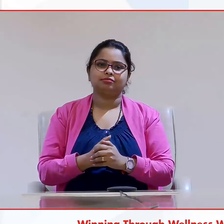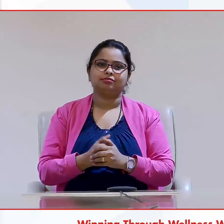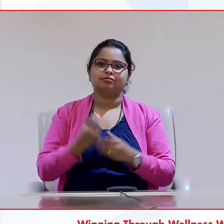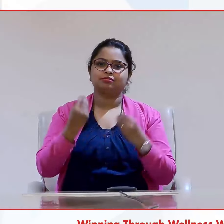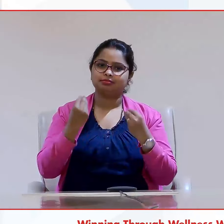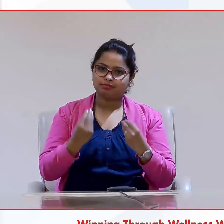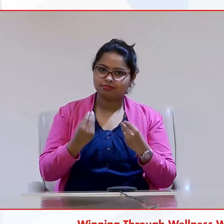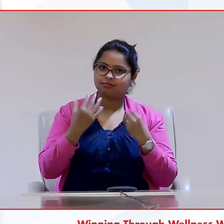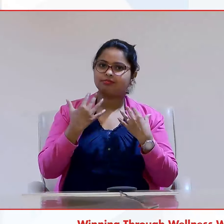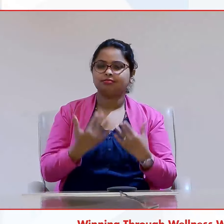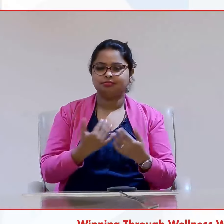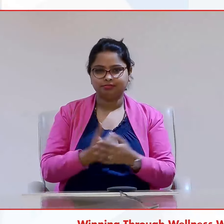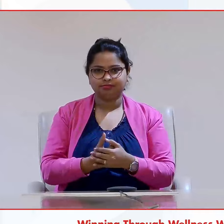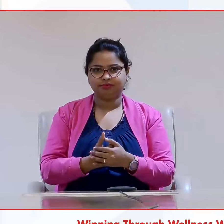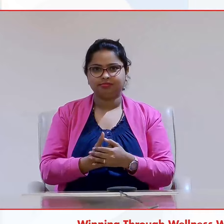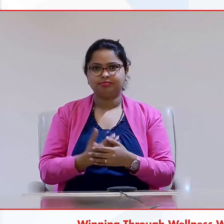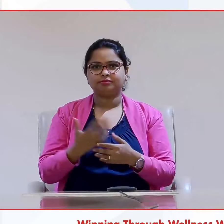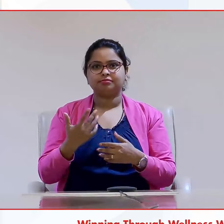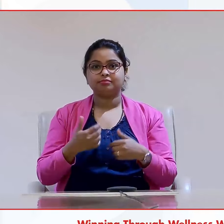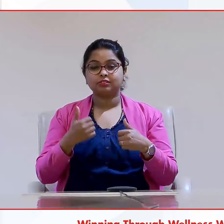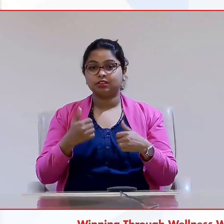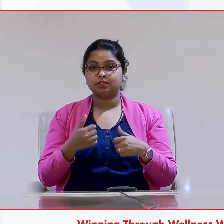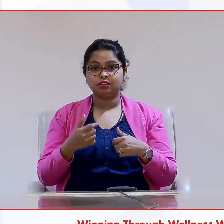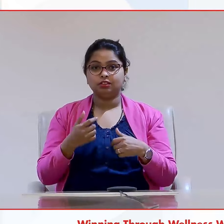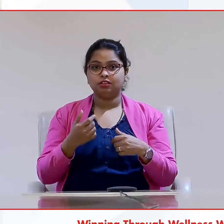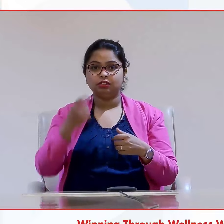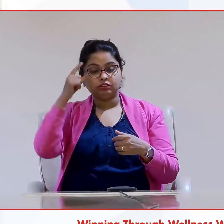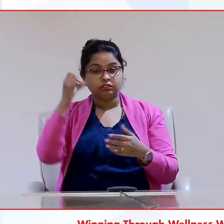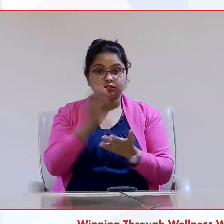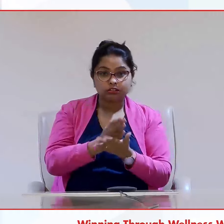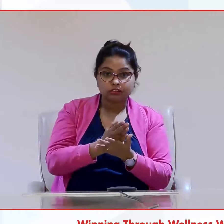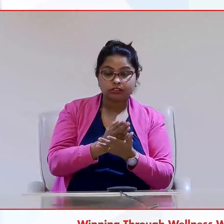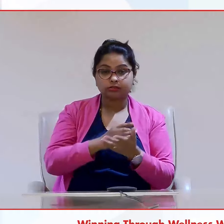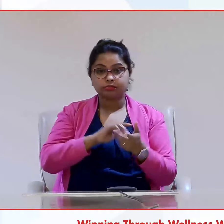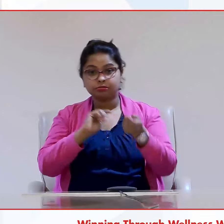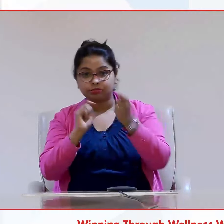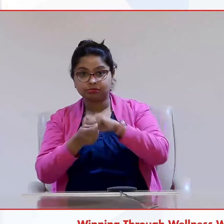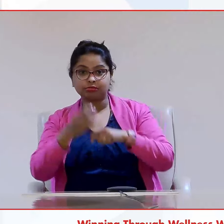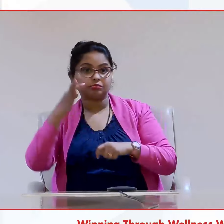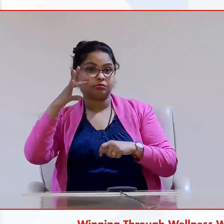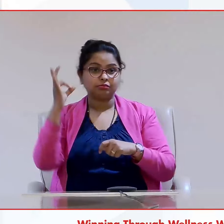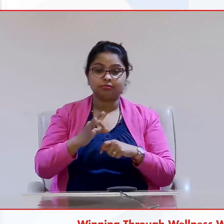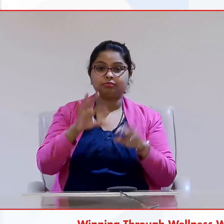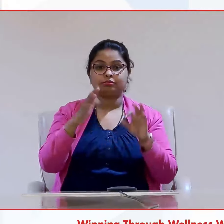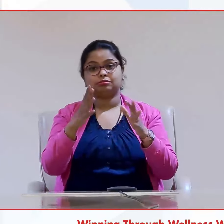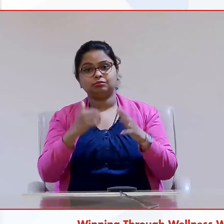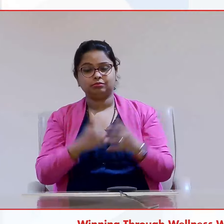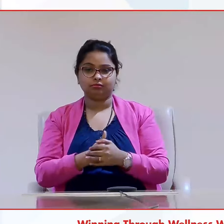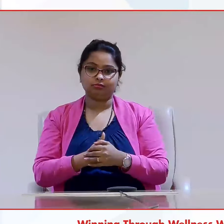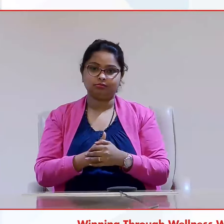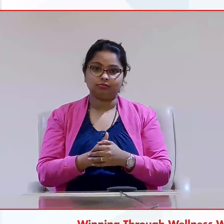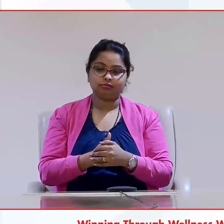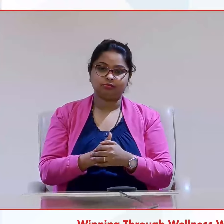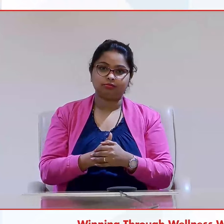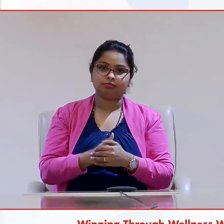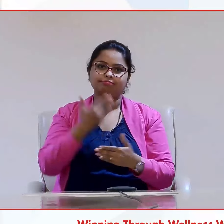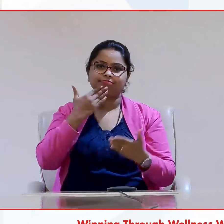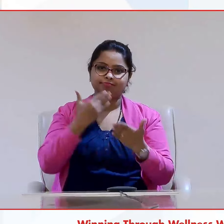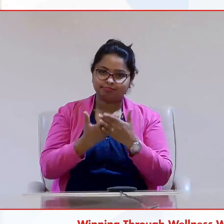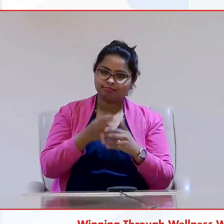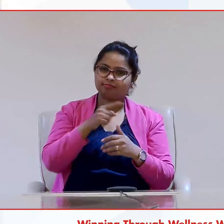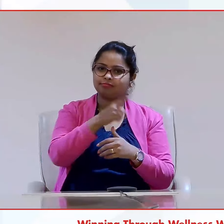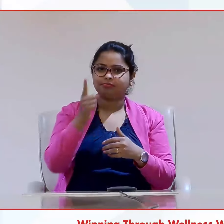इट्स कोल्ड, दैट्स नॉट अ गुड टाइम फॉर डिसीजन मेकिंग, इवन इफ इट्स एट अ वर्क प्लेस. थैंक यू सोनाली. देर आर